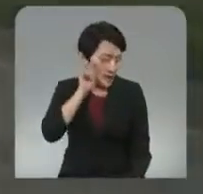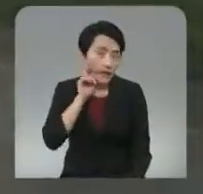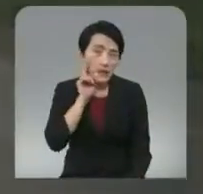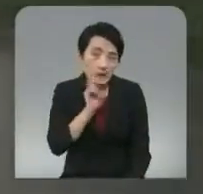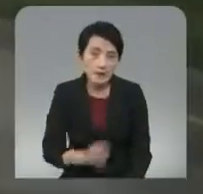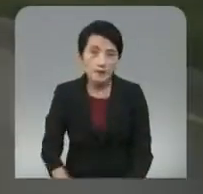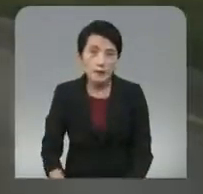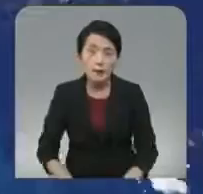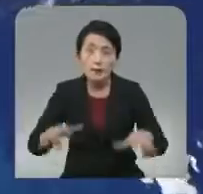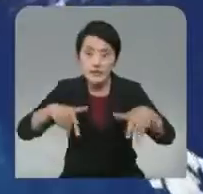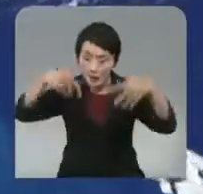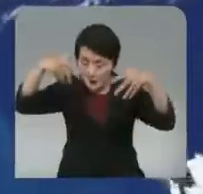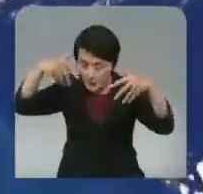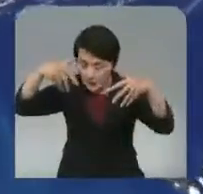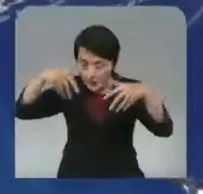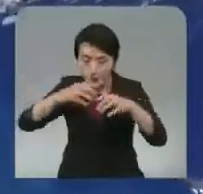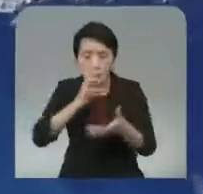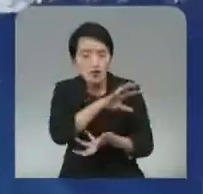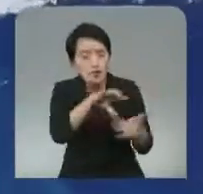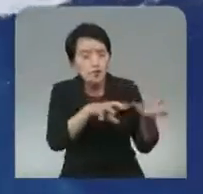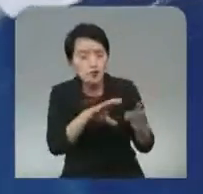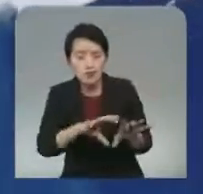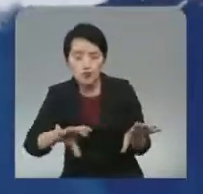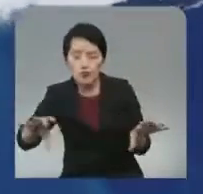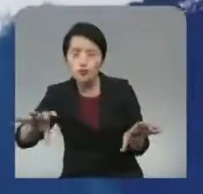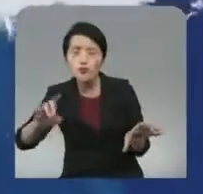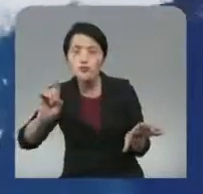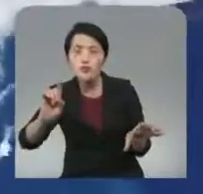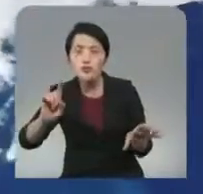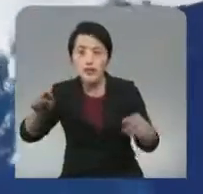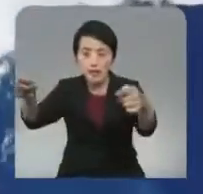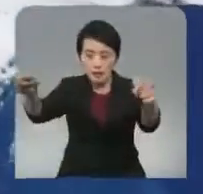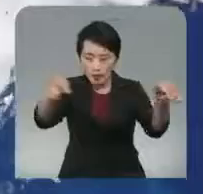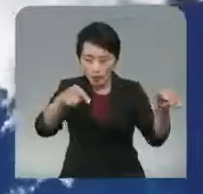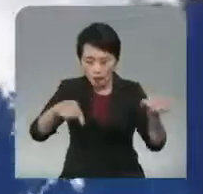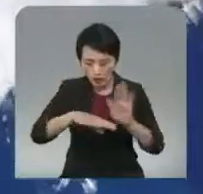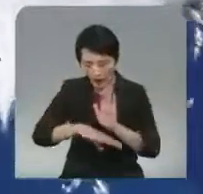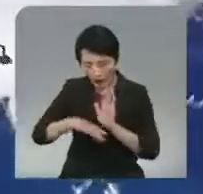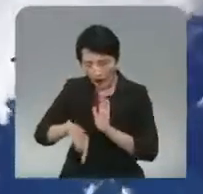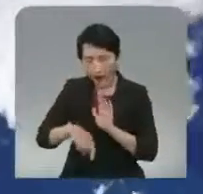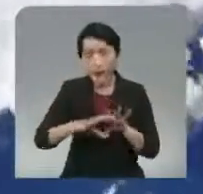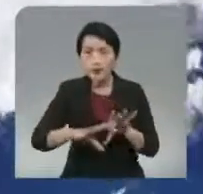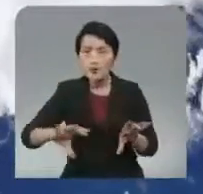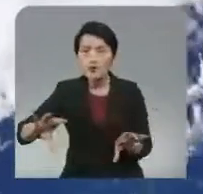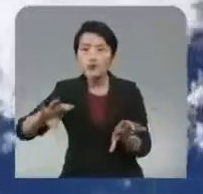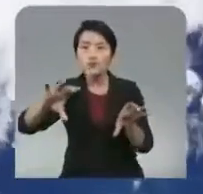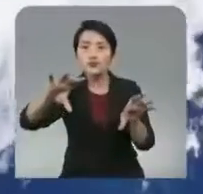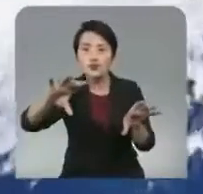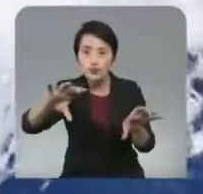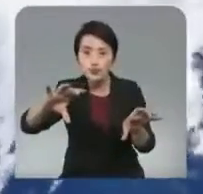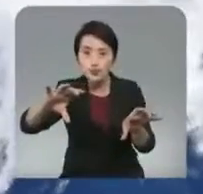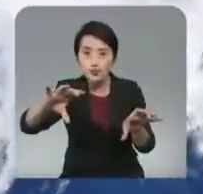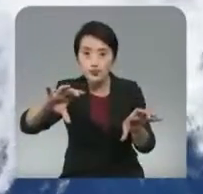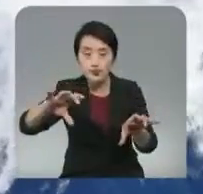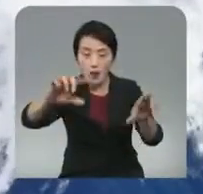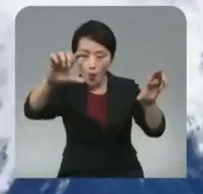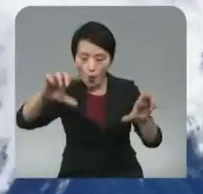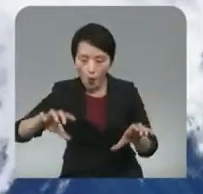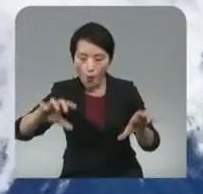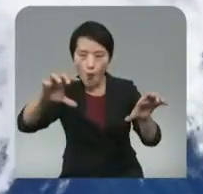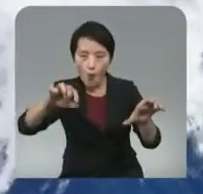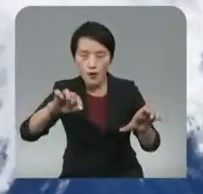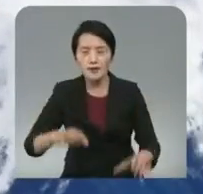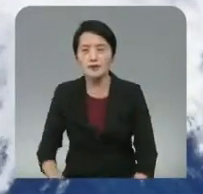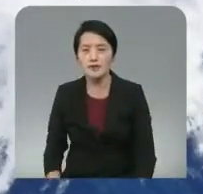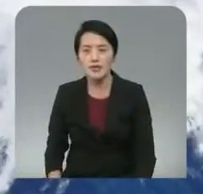sur le territoire avec des précipitations de 5 à 30 mm. Le front stationnaire qui déclenchera la saison des pluies appelée Changma en